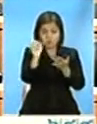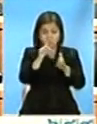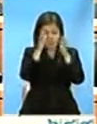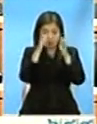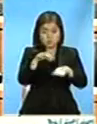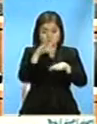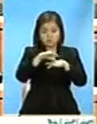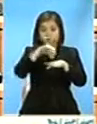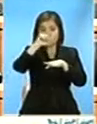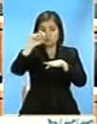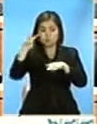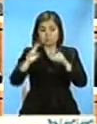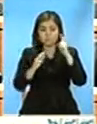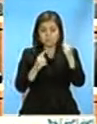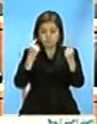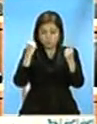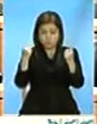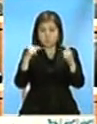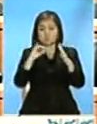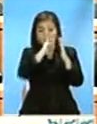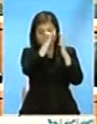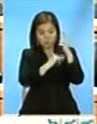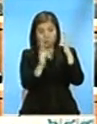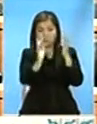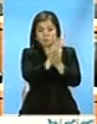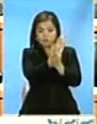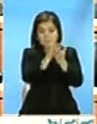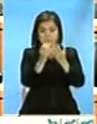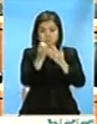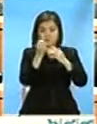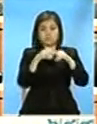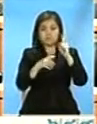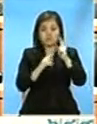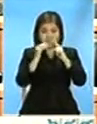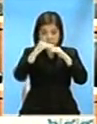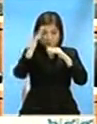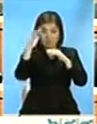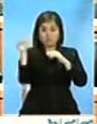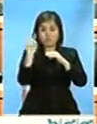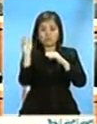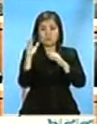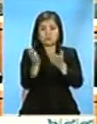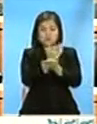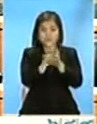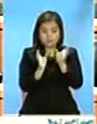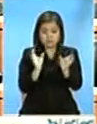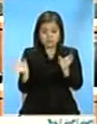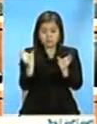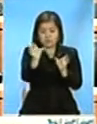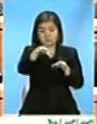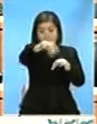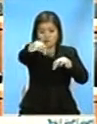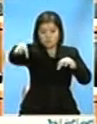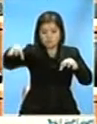าชิกวุฒิสภา1คนและในกรณีที่จังหวัดใดมีการแบ่งเขตเลือกตั้งมากกว่า1เขตต้องแบ่งพื้นที่เขตเลือกตั้งแต่ละเขตให้ติดต่อกันและต้องให้มีจำนวนราษฎร